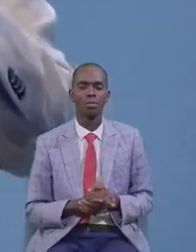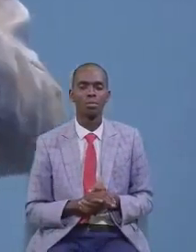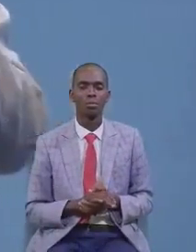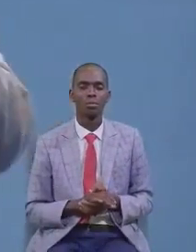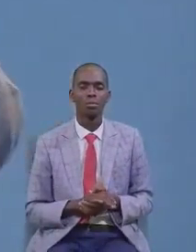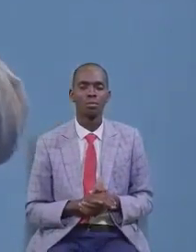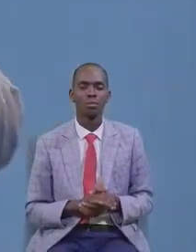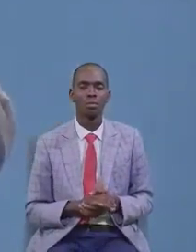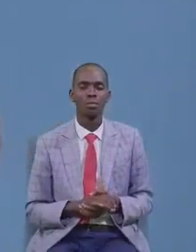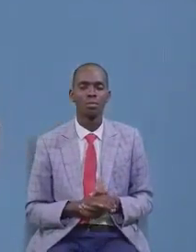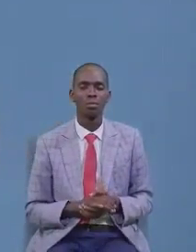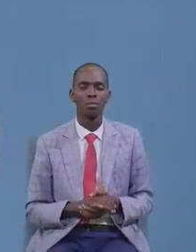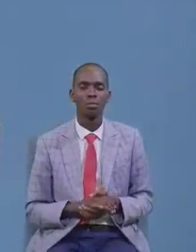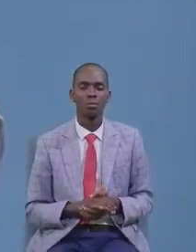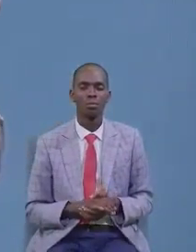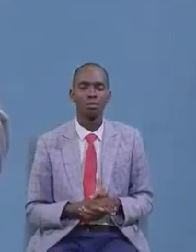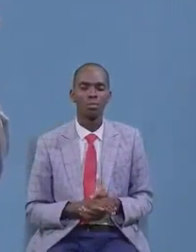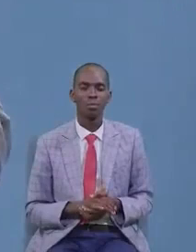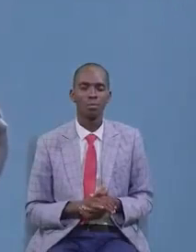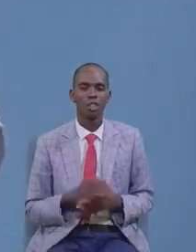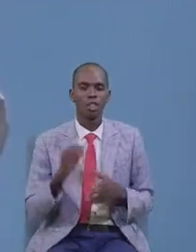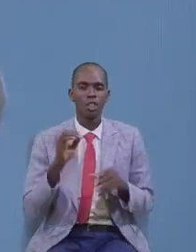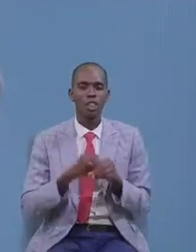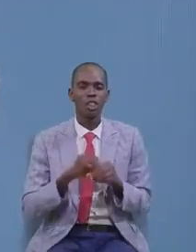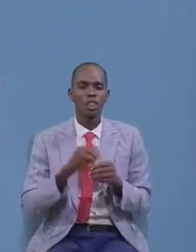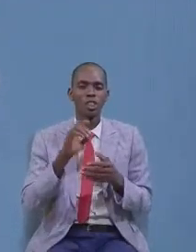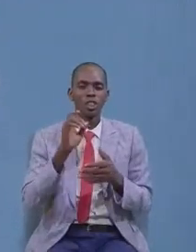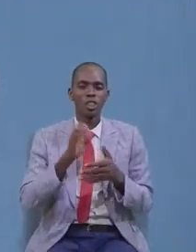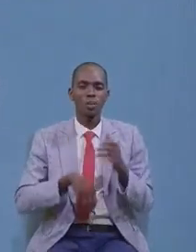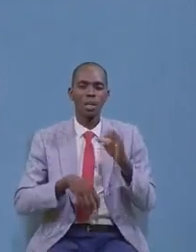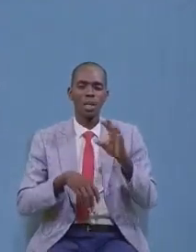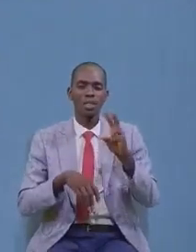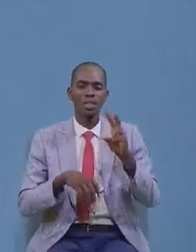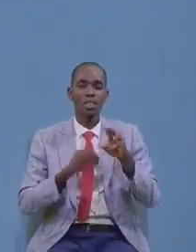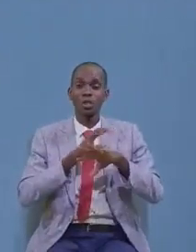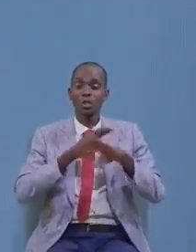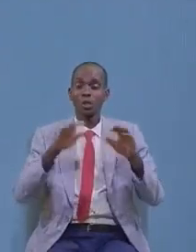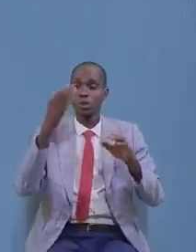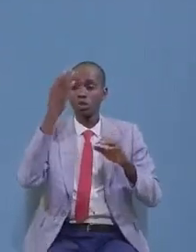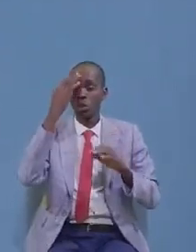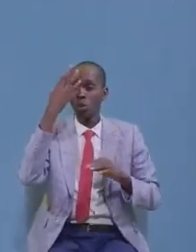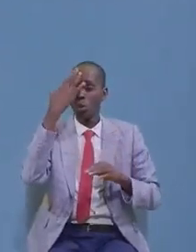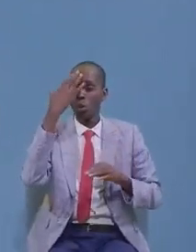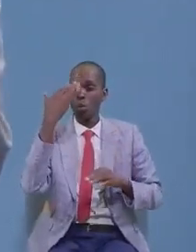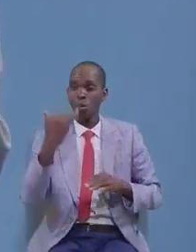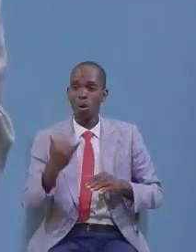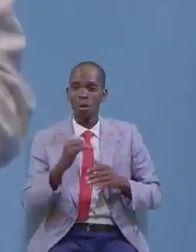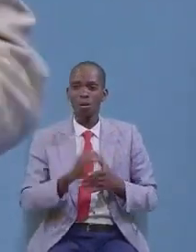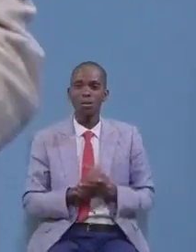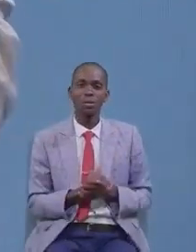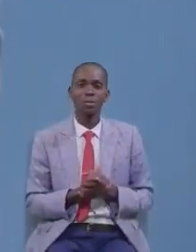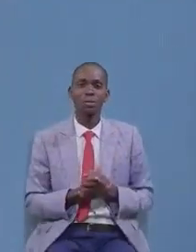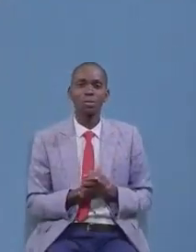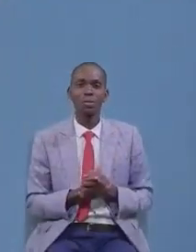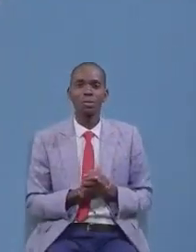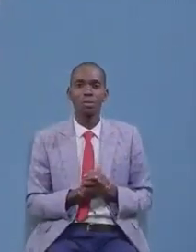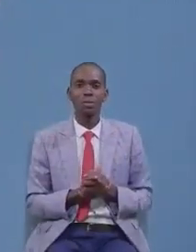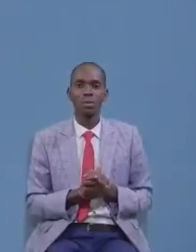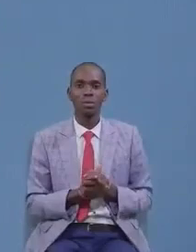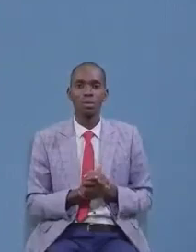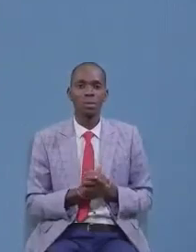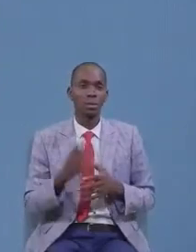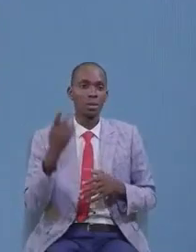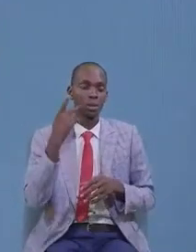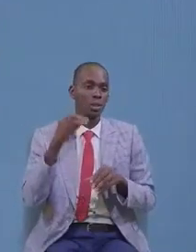కారుతుంది, ఎందుకు? In chapter 16 he didn't know why. 16వ అధ్యాయంలో అది ఎందుకు ఆయనకు తెలియదు. Look at